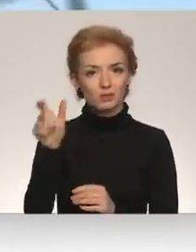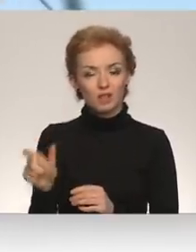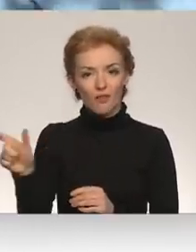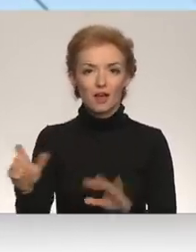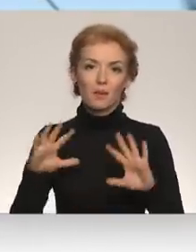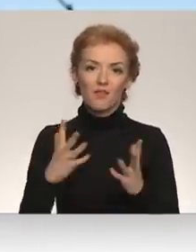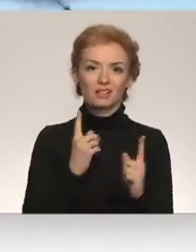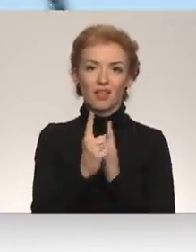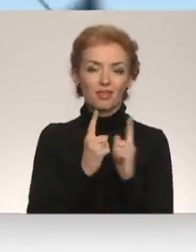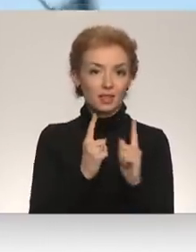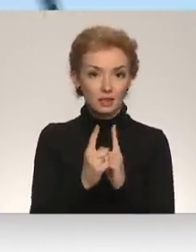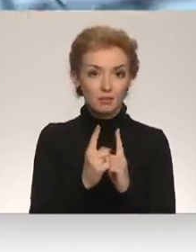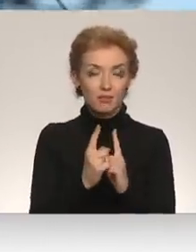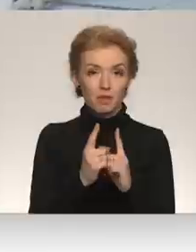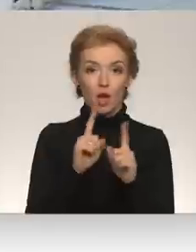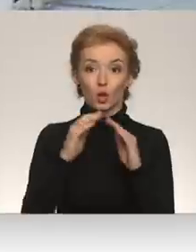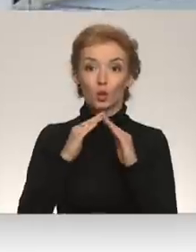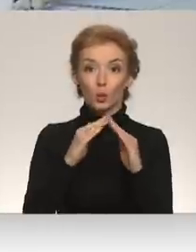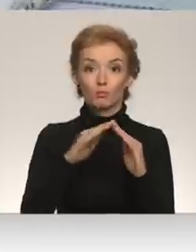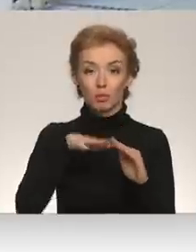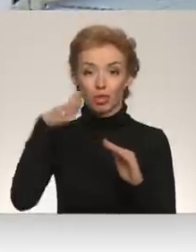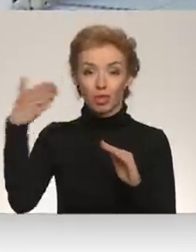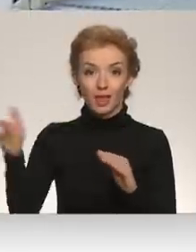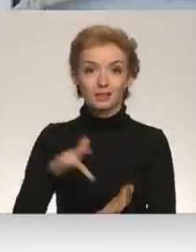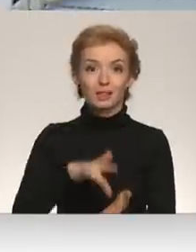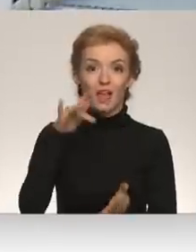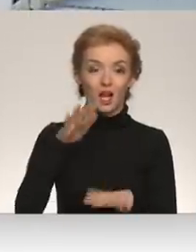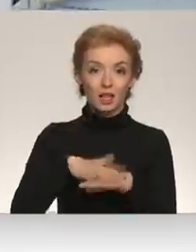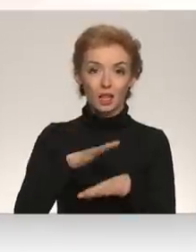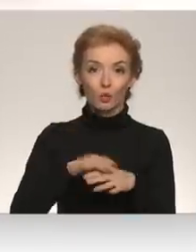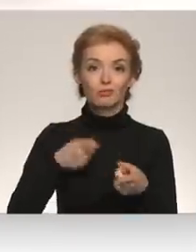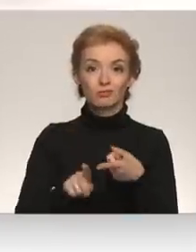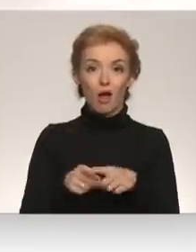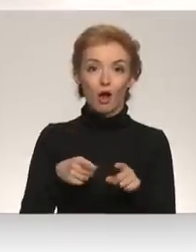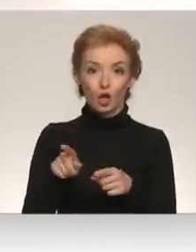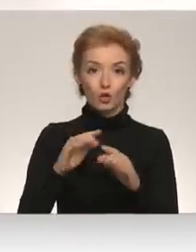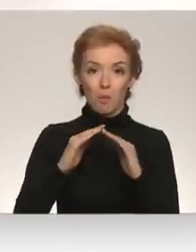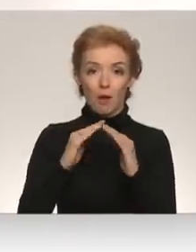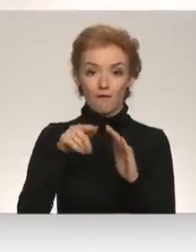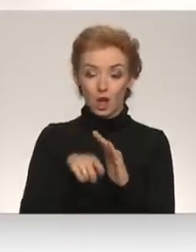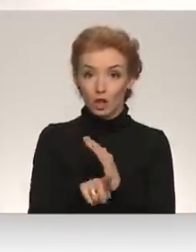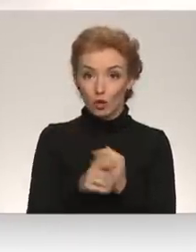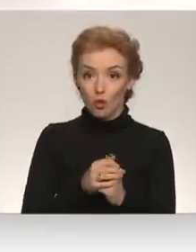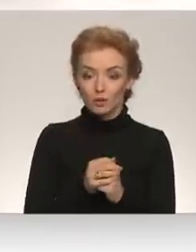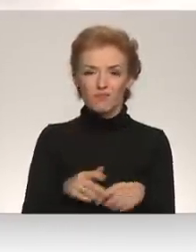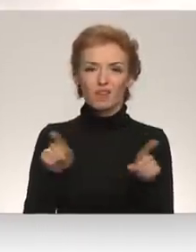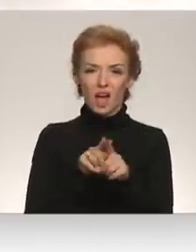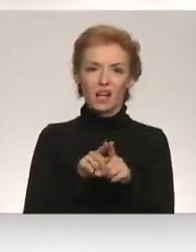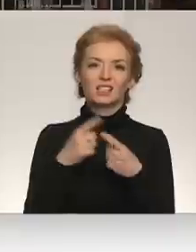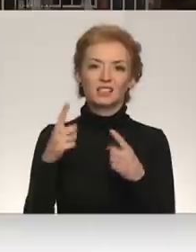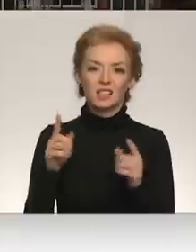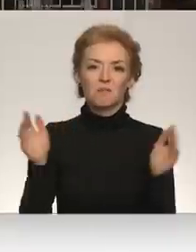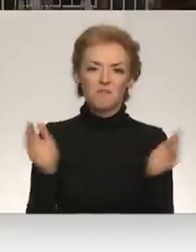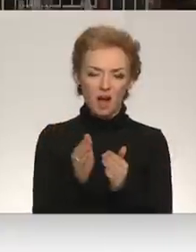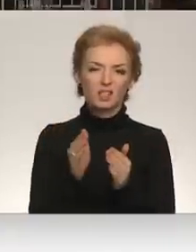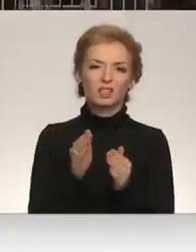satiksmi. Daļai bez jumta seguma palicis arī centrā tirgus sākņu paviljons. Fiksēti arī neskaitāmi mazāki vēja